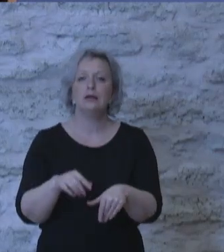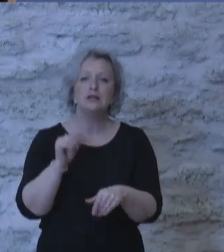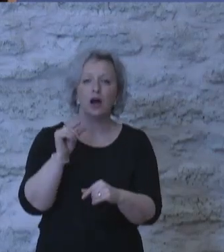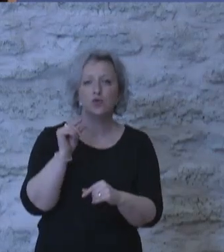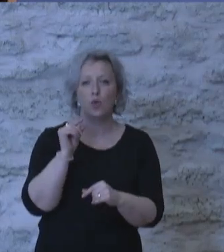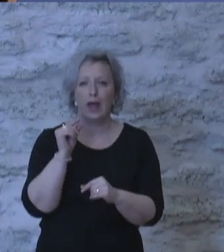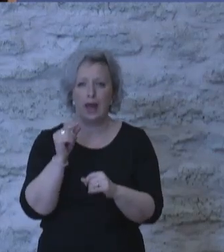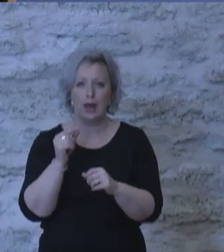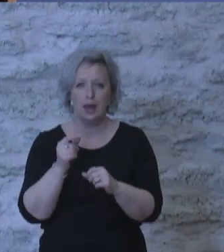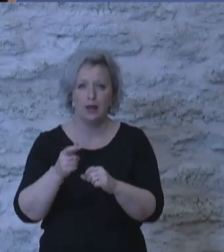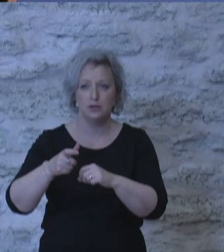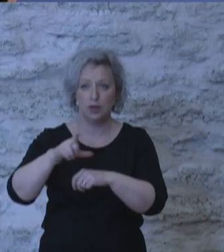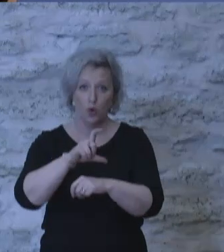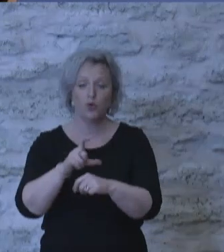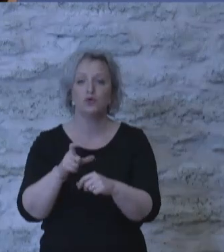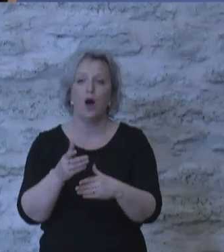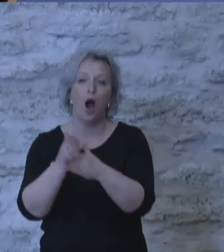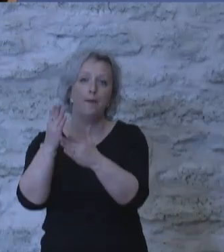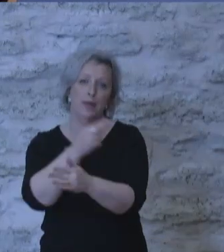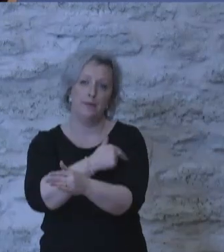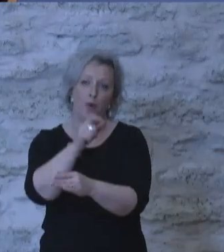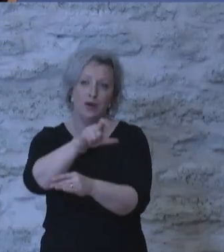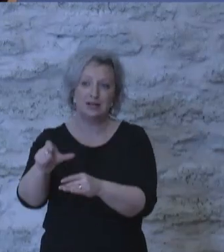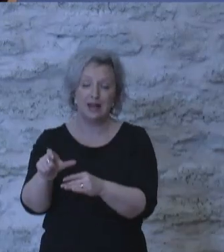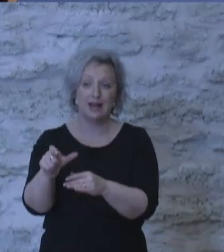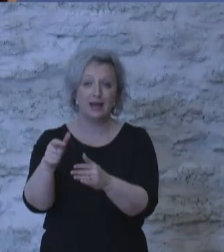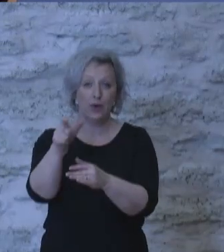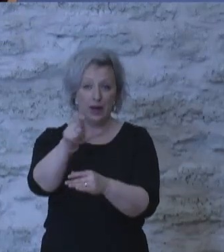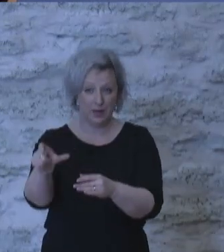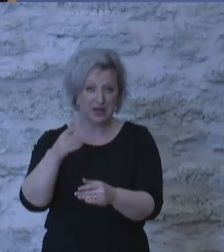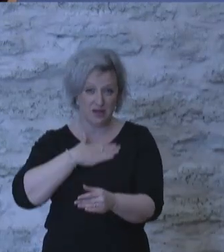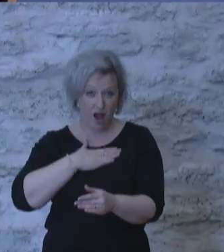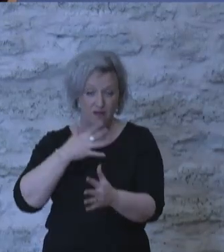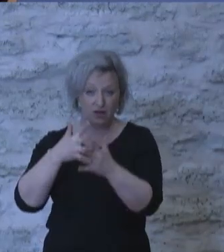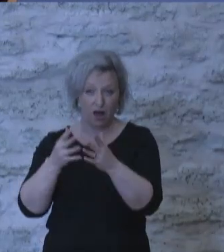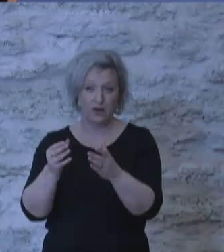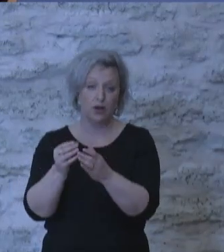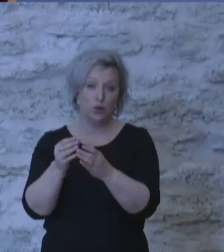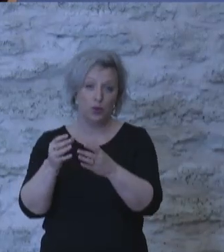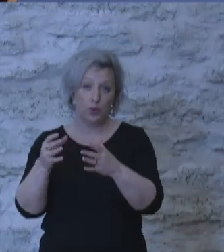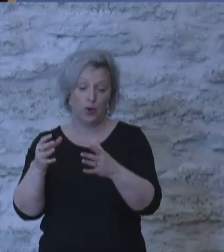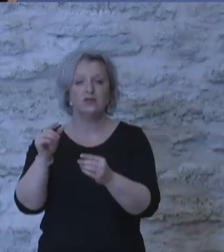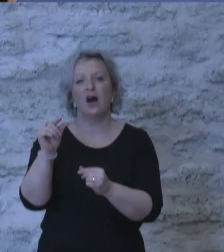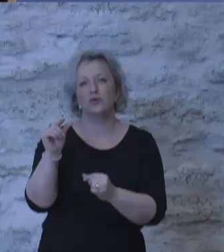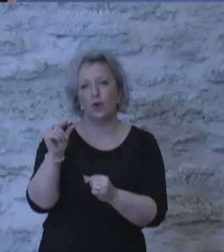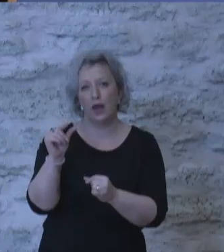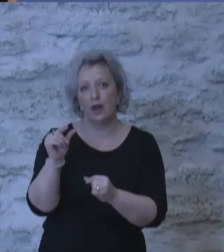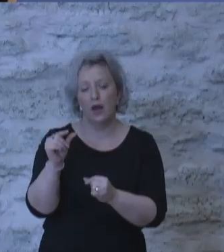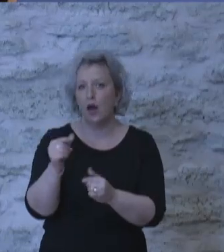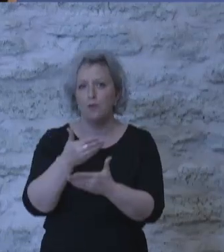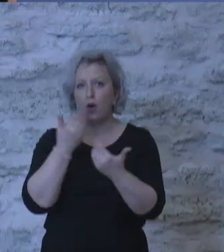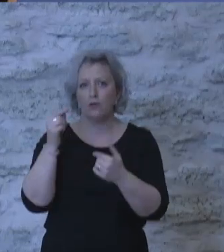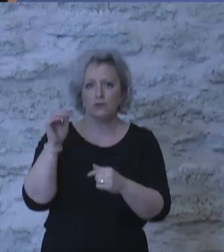abipolitseinikuks tahtjate hulk suurenenud, aga see ei ole mingi dramaatiline hüppe. See ei ole siin sadades ega